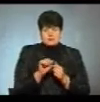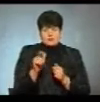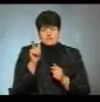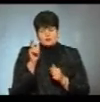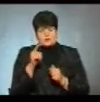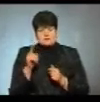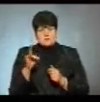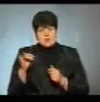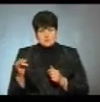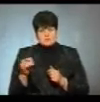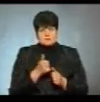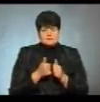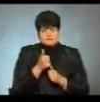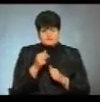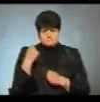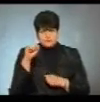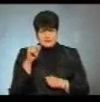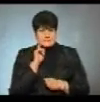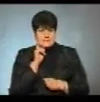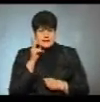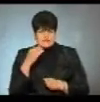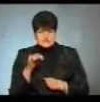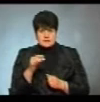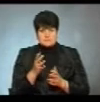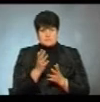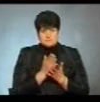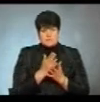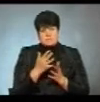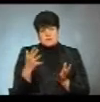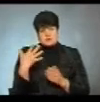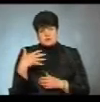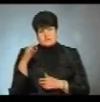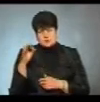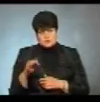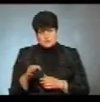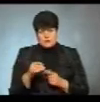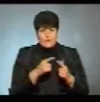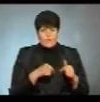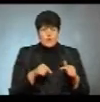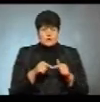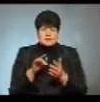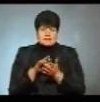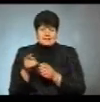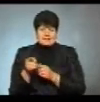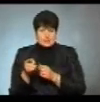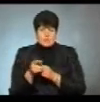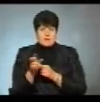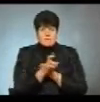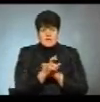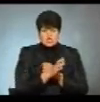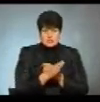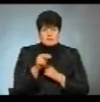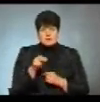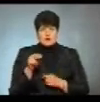та Збаражі лідерує Володимир Зеленський, який набрав понад 50%. По округах з центром в Тернополі і Бережанах